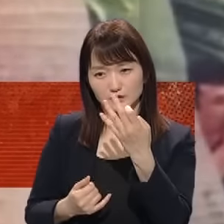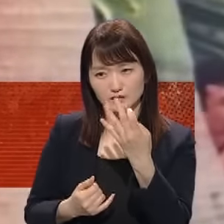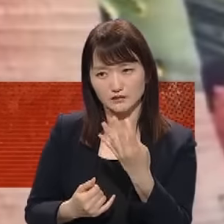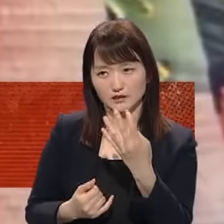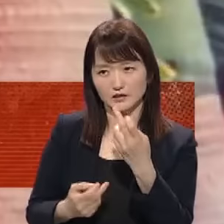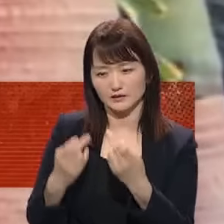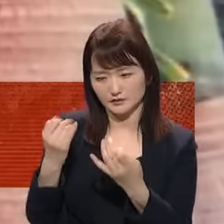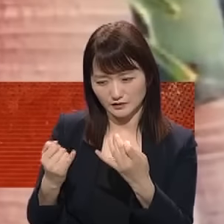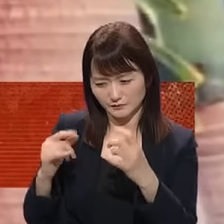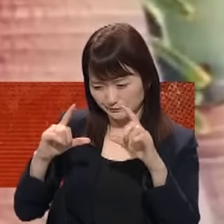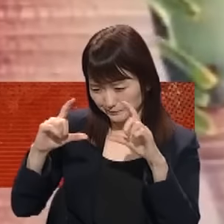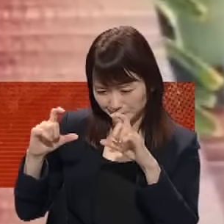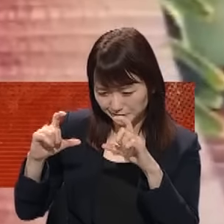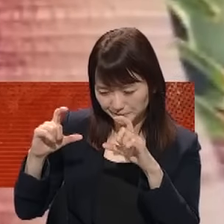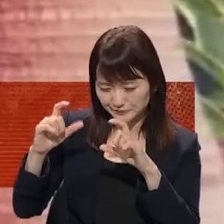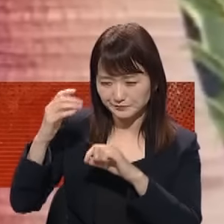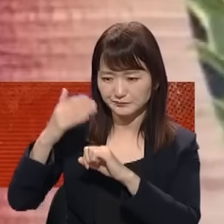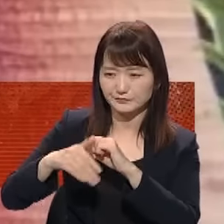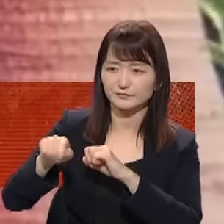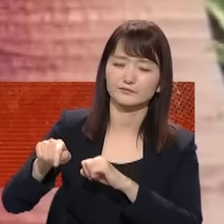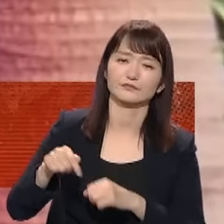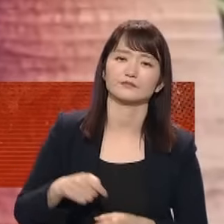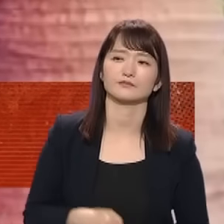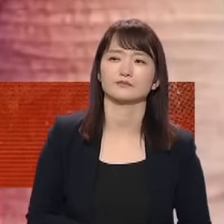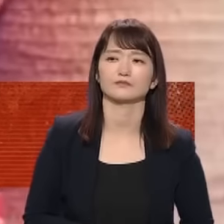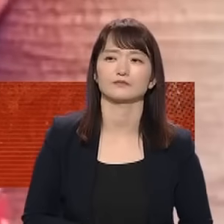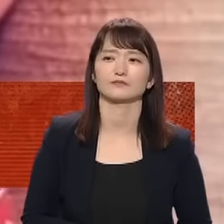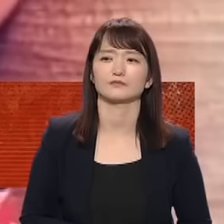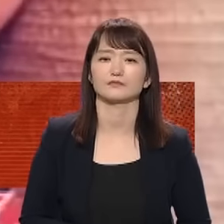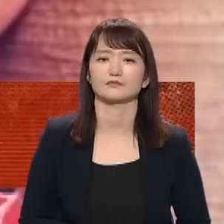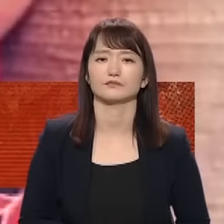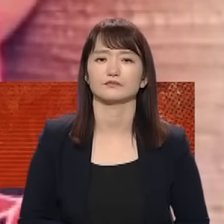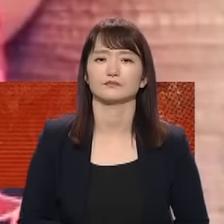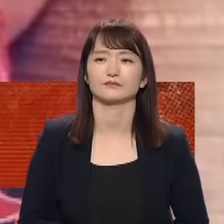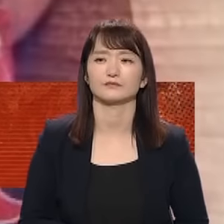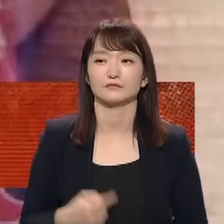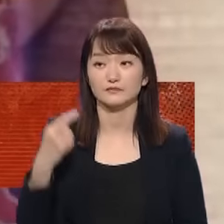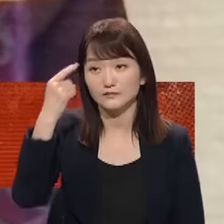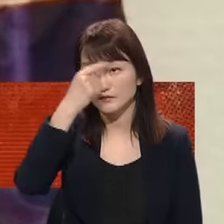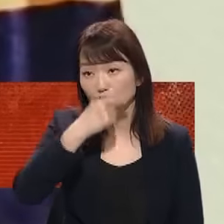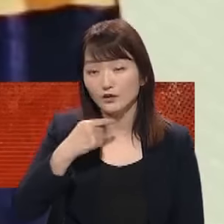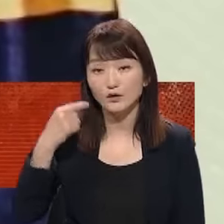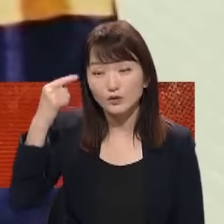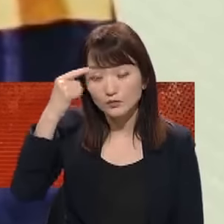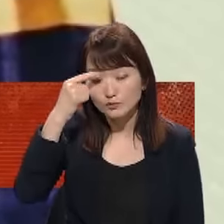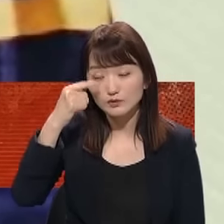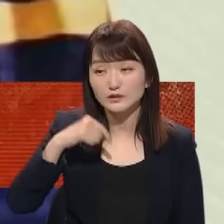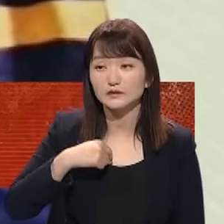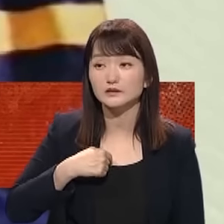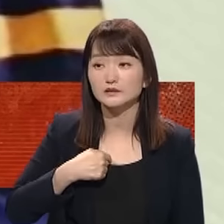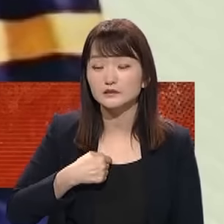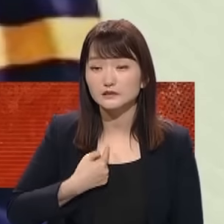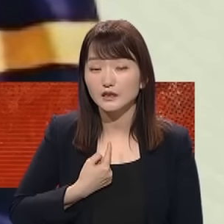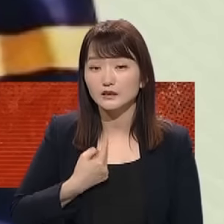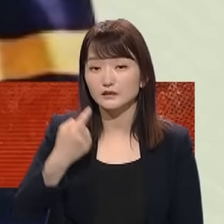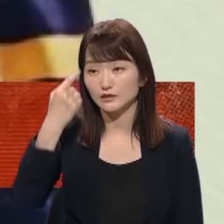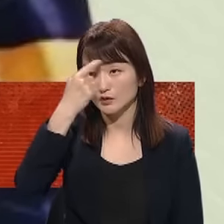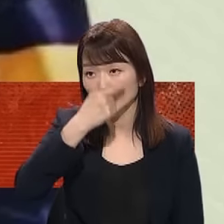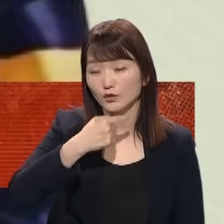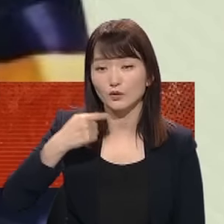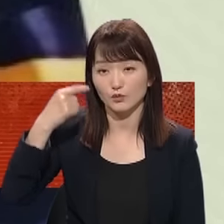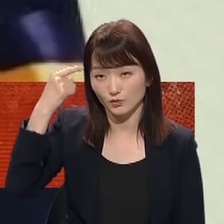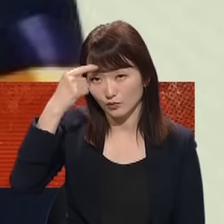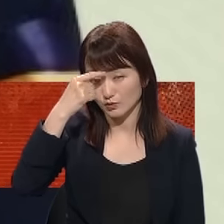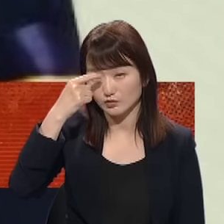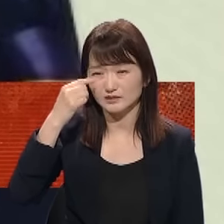가족 사진인데 지금 사진에서 보는 바와 같이 저렇게 얼굴에 자기 그 저 사람이 바로 이 구타를